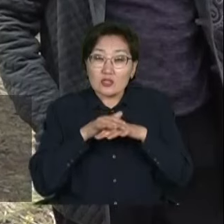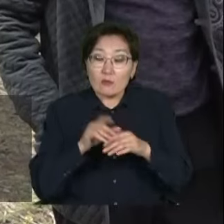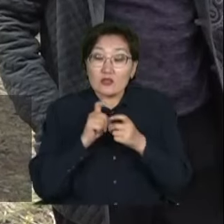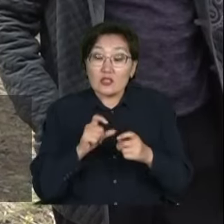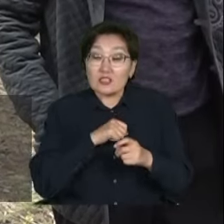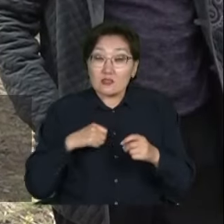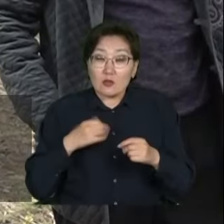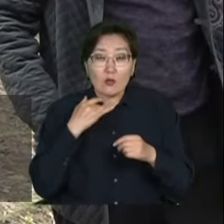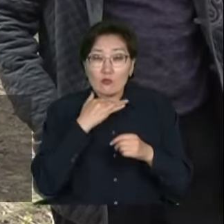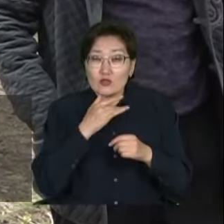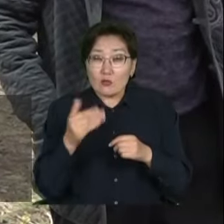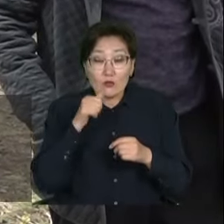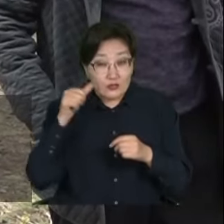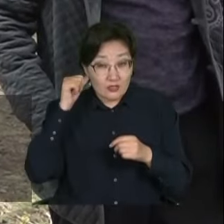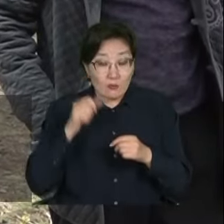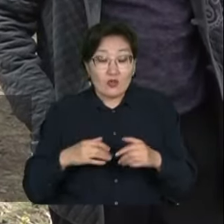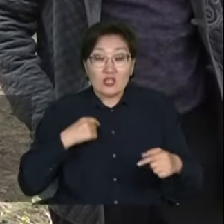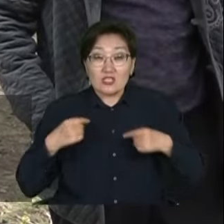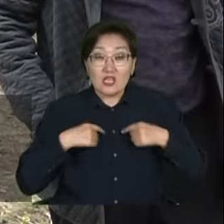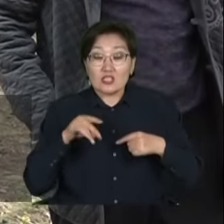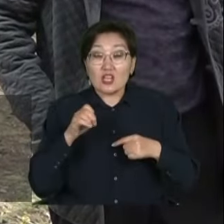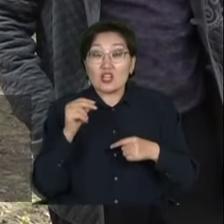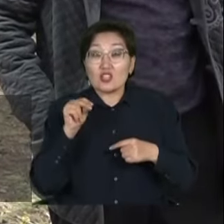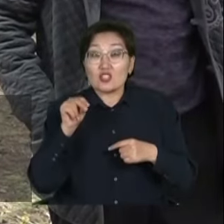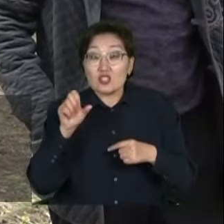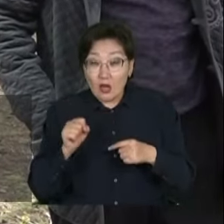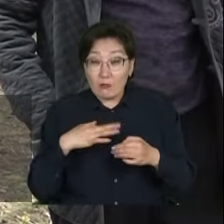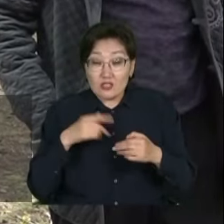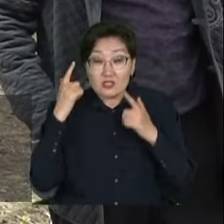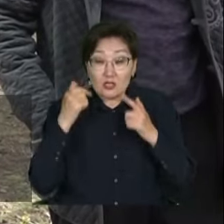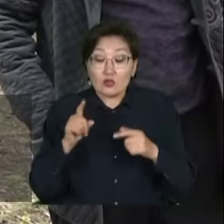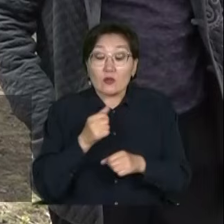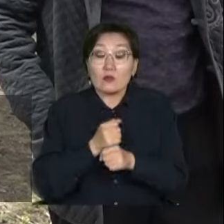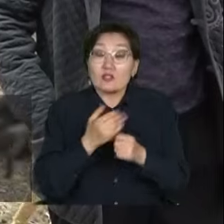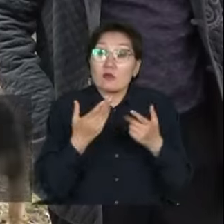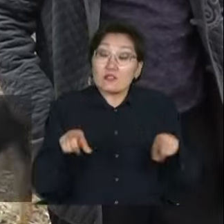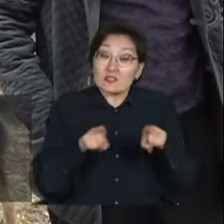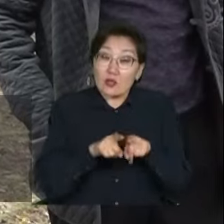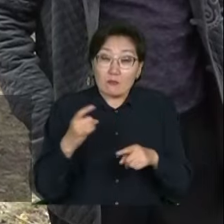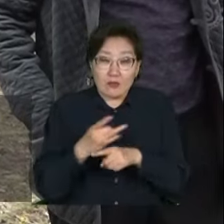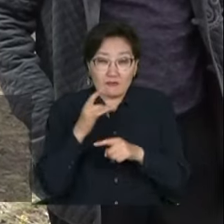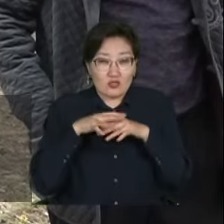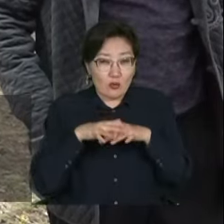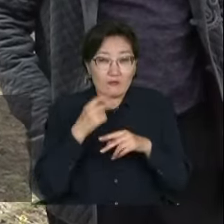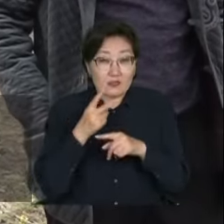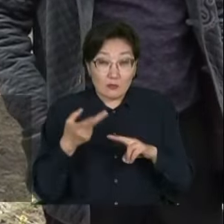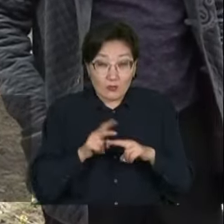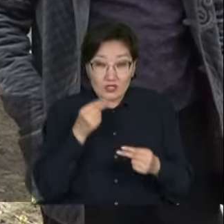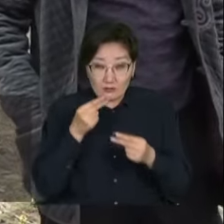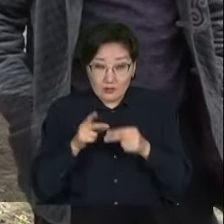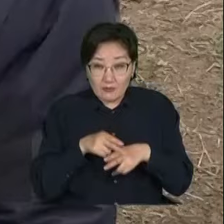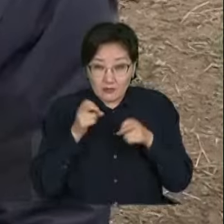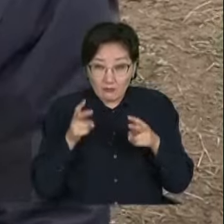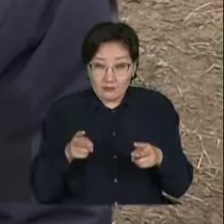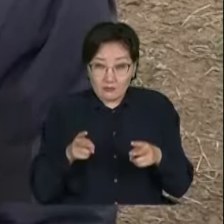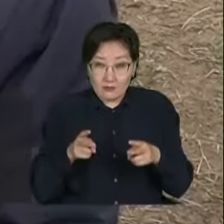Но их там миллионы. В прошлом году мучила саранча, но с ней хотя бы мы знаем, что делать. А вот такое впервые. Это же продовольственная